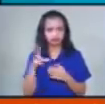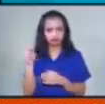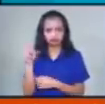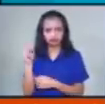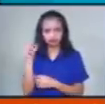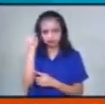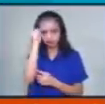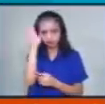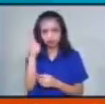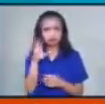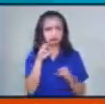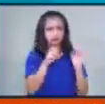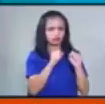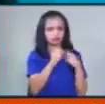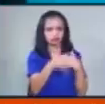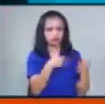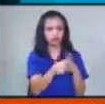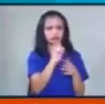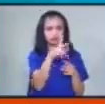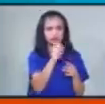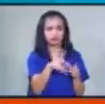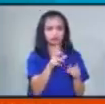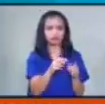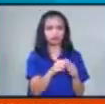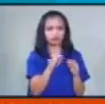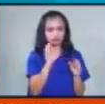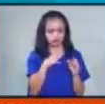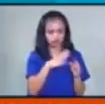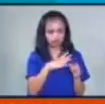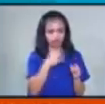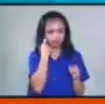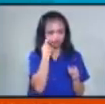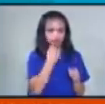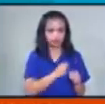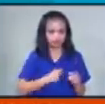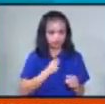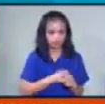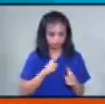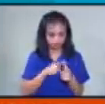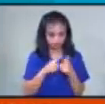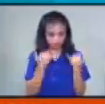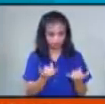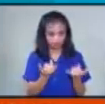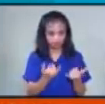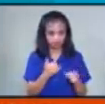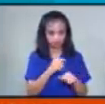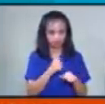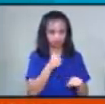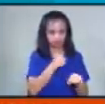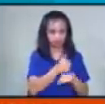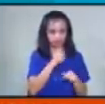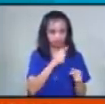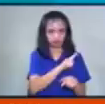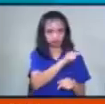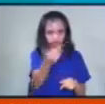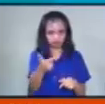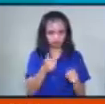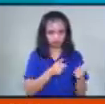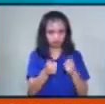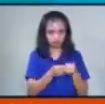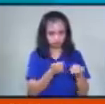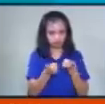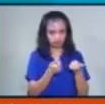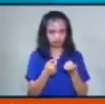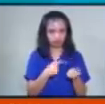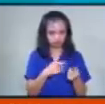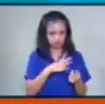kasi may... Tayoan mo, sasabi mo, sige, may pag... Okay na sana kanina, nag-sorry ka na eh. Tapos ngayon, papasa ka pa sa admin. Okay na yung kanina, hanga na ako